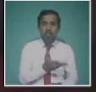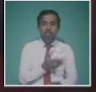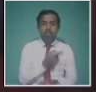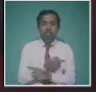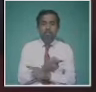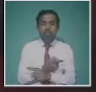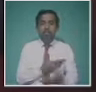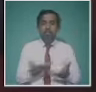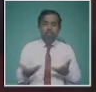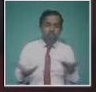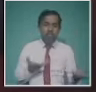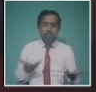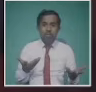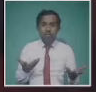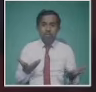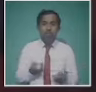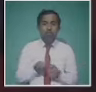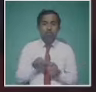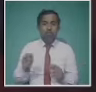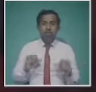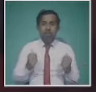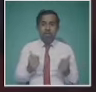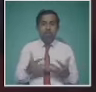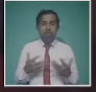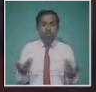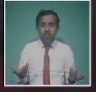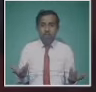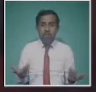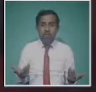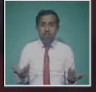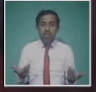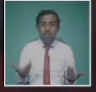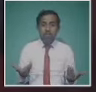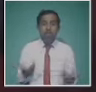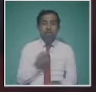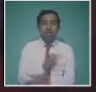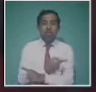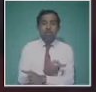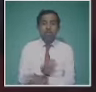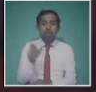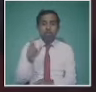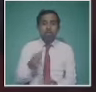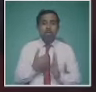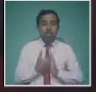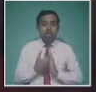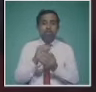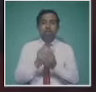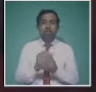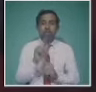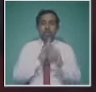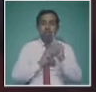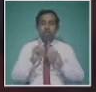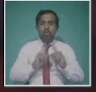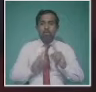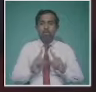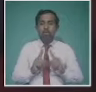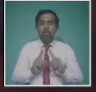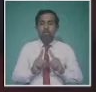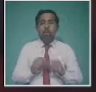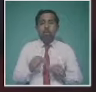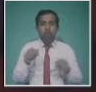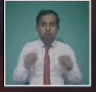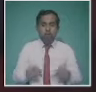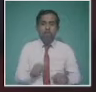ගුරුවරු නන්නත්තර වෙලා ගුරුවරුන්ට වැටුමෙන් ජීවත් වෙන්න බැරි තත්ත්වයට පත් කරලා අනේ ගුරුවරුන්ගේ ගරුත්වය ආරක්ෂා කරන්න කතා කරනවා. මෙන්න මේක